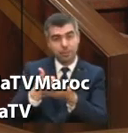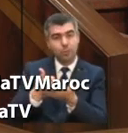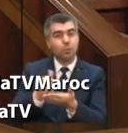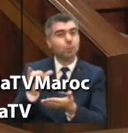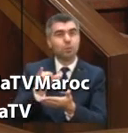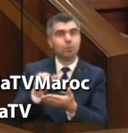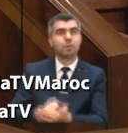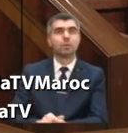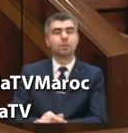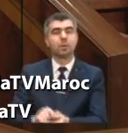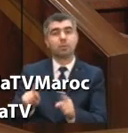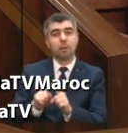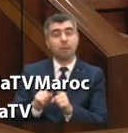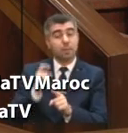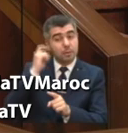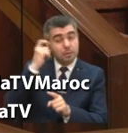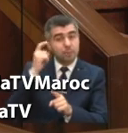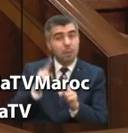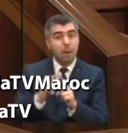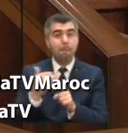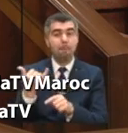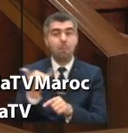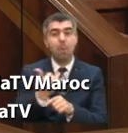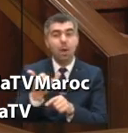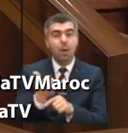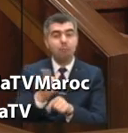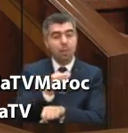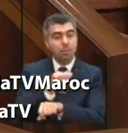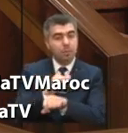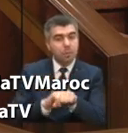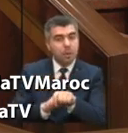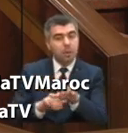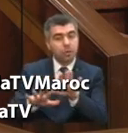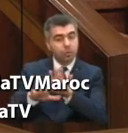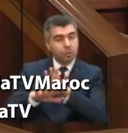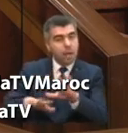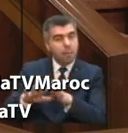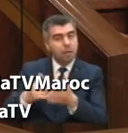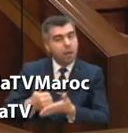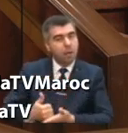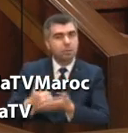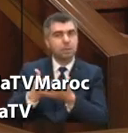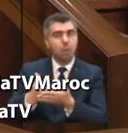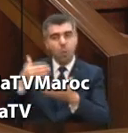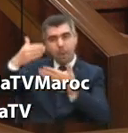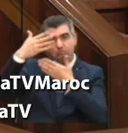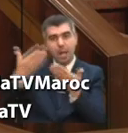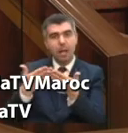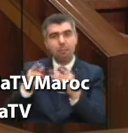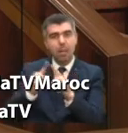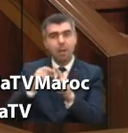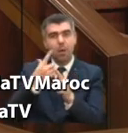سنظل غافلين أن هذا القطاع خصو يتهيكل وخصو يتنظم وخصو الحماية الاجتماعية، وأن المغاربة اللي تيشتغلوا في القطاعات